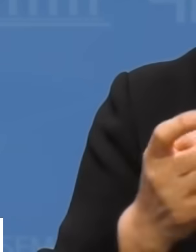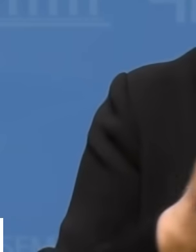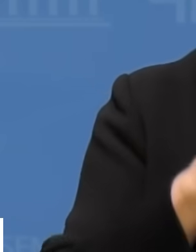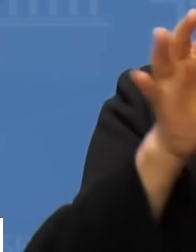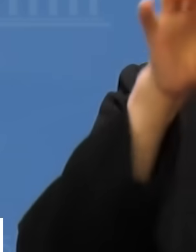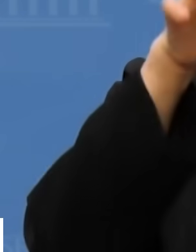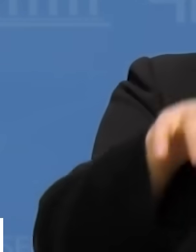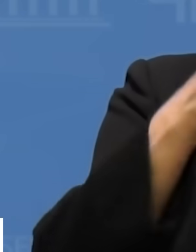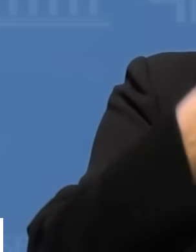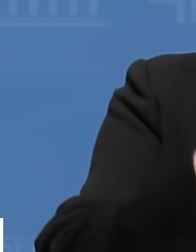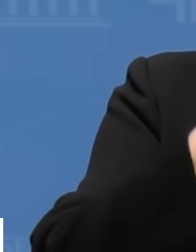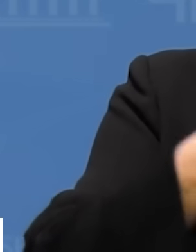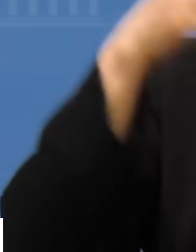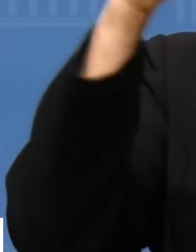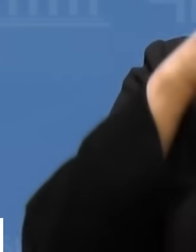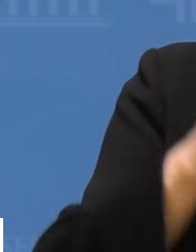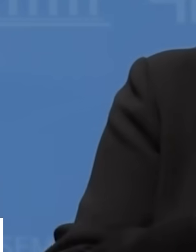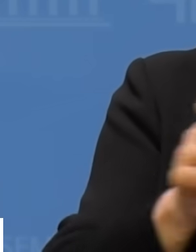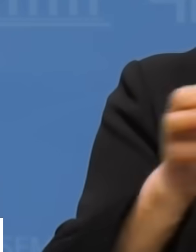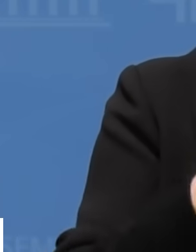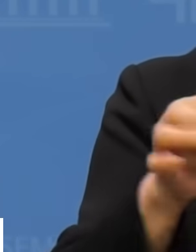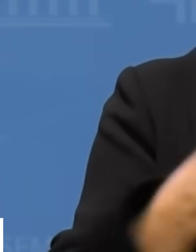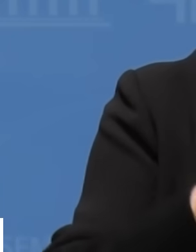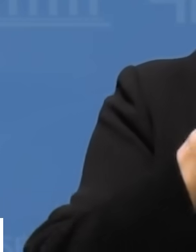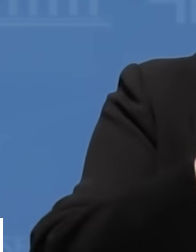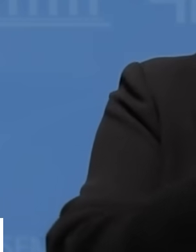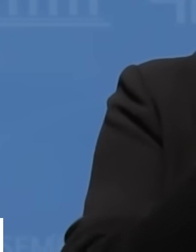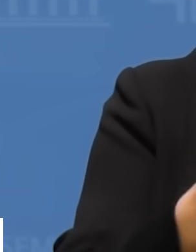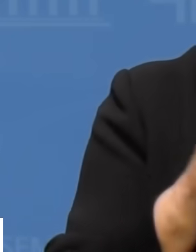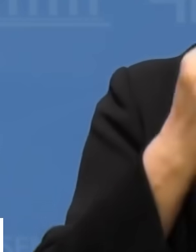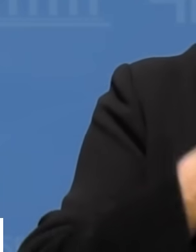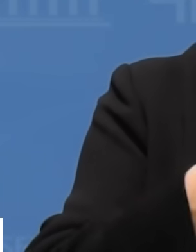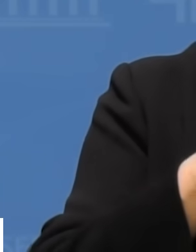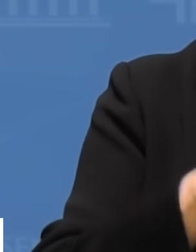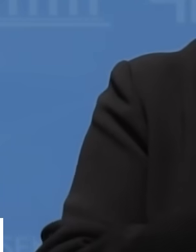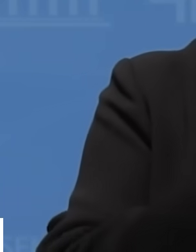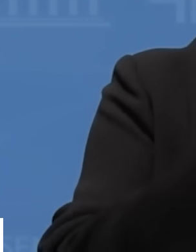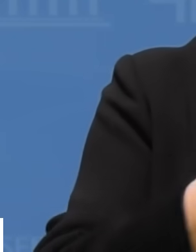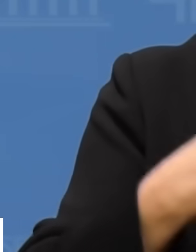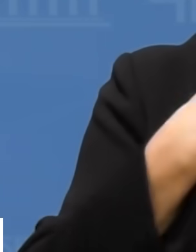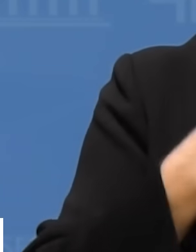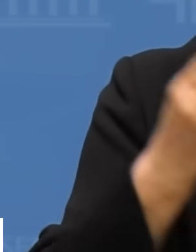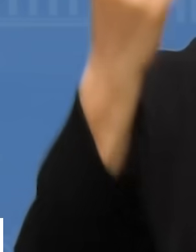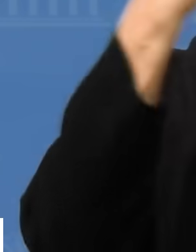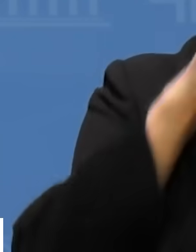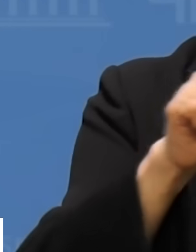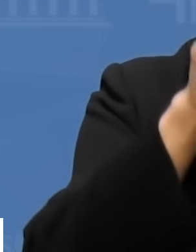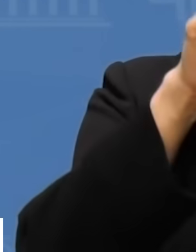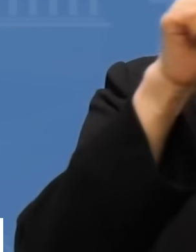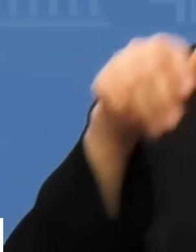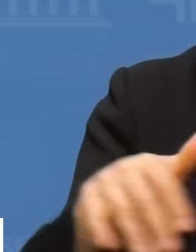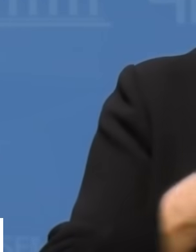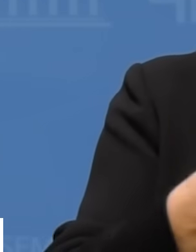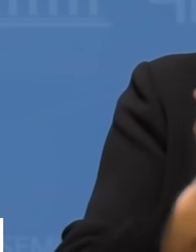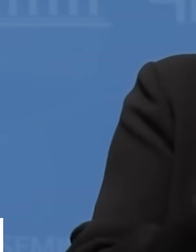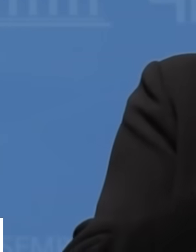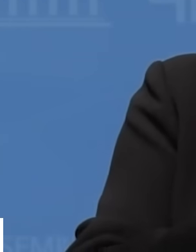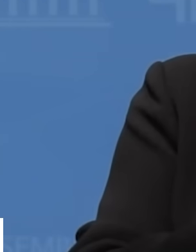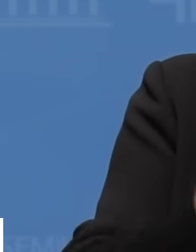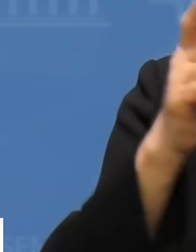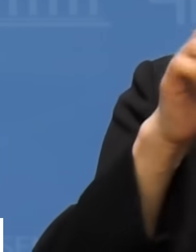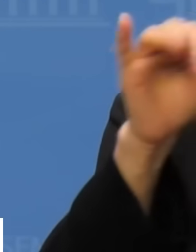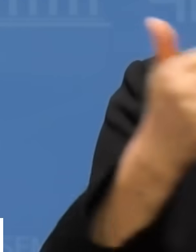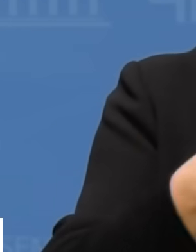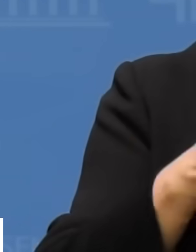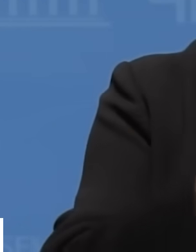또한 전통시장 현대화를 촉진하는 한편 안전관리 시스템을 정비해서